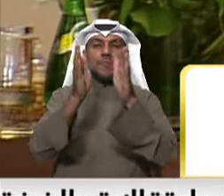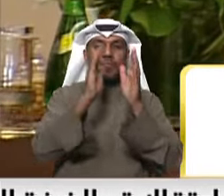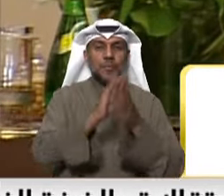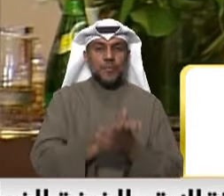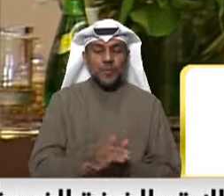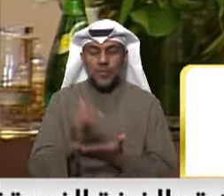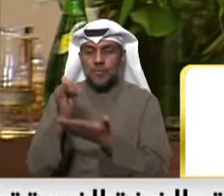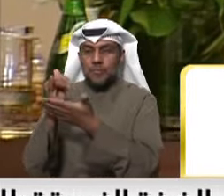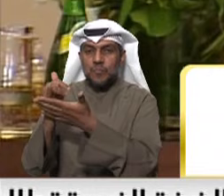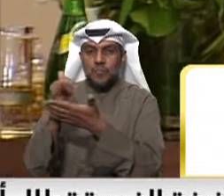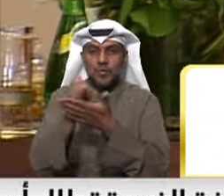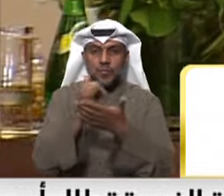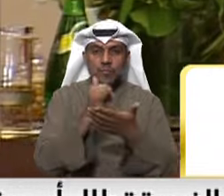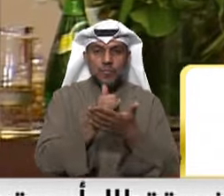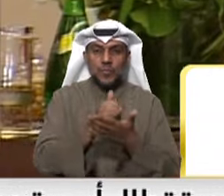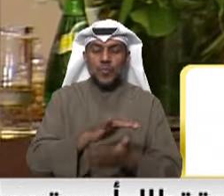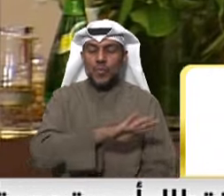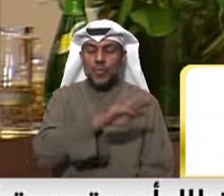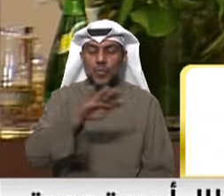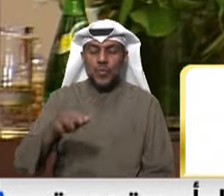وقادتها ومنتسبيها